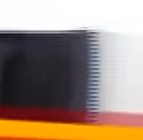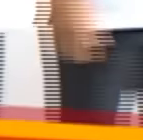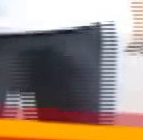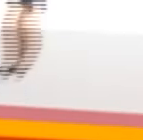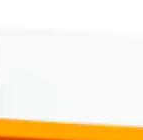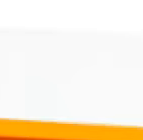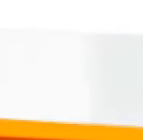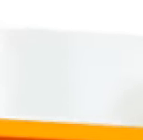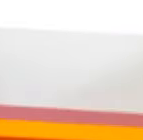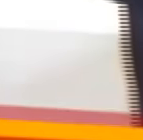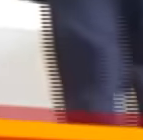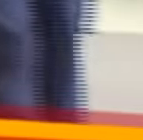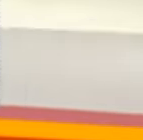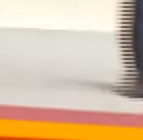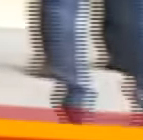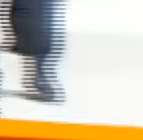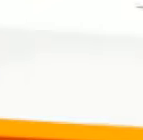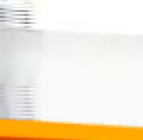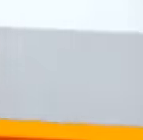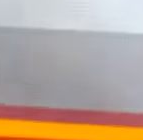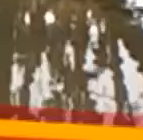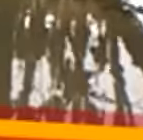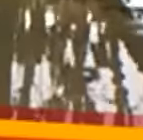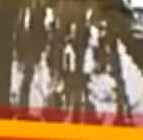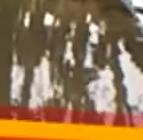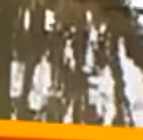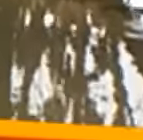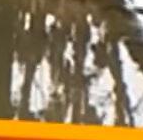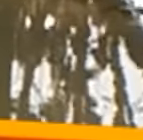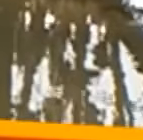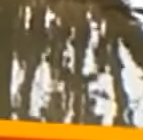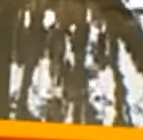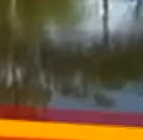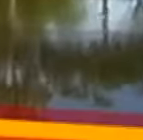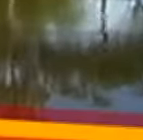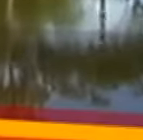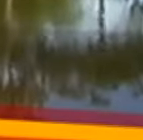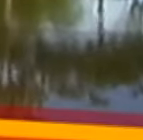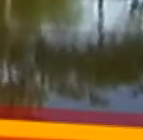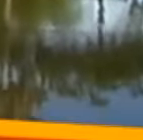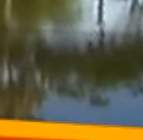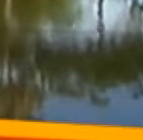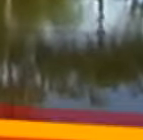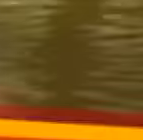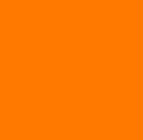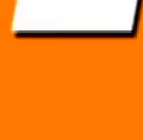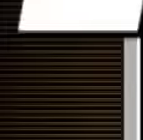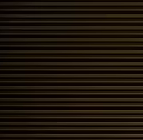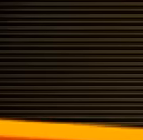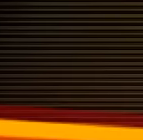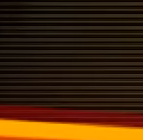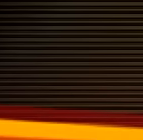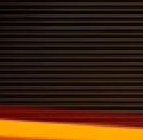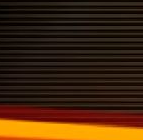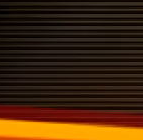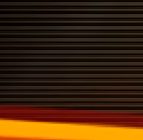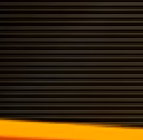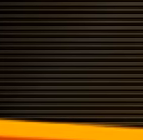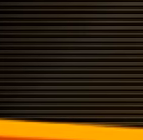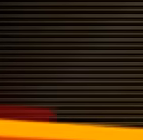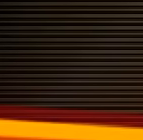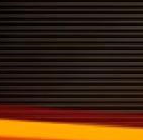Susunod, Pangulong Bongbong Marcos nangakong susolusyonan ang problema sa baha sa Agusan del Sur.